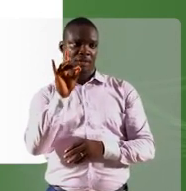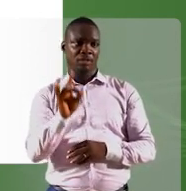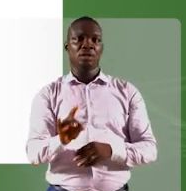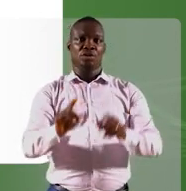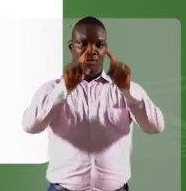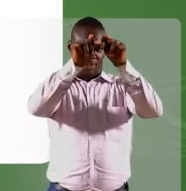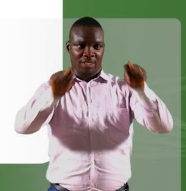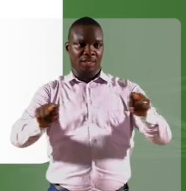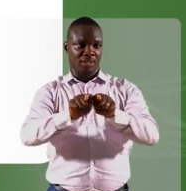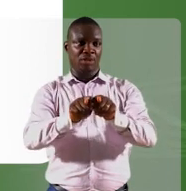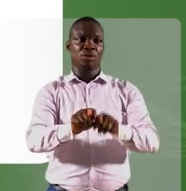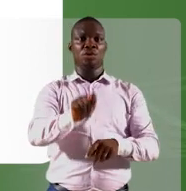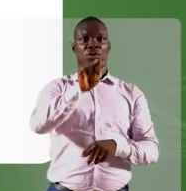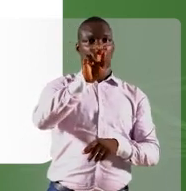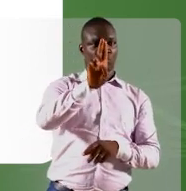que le triangle